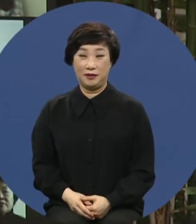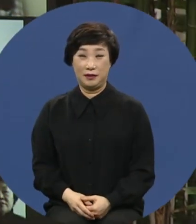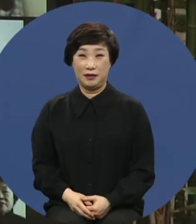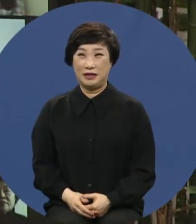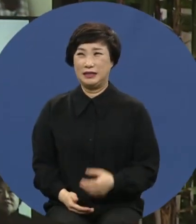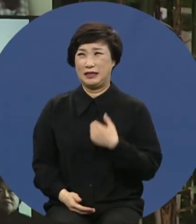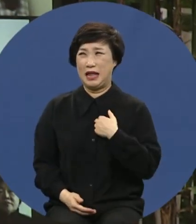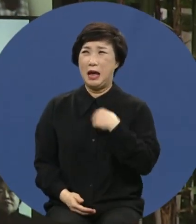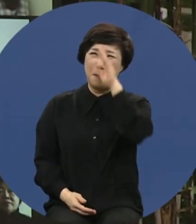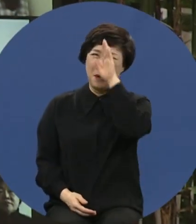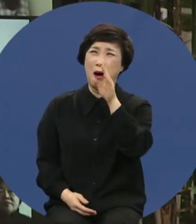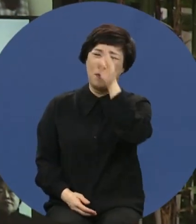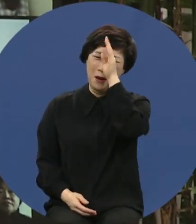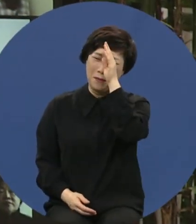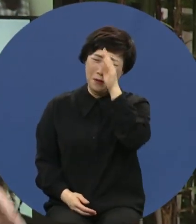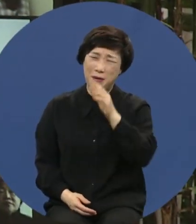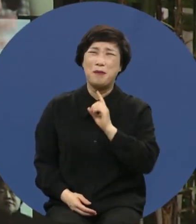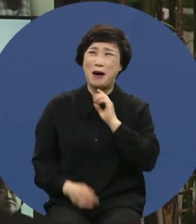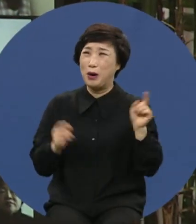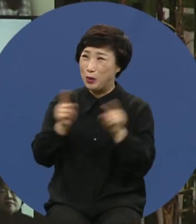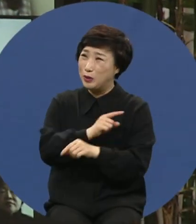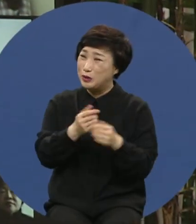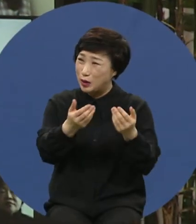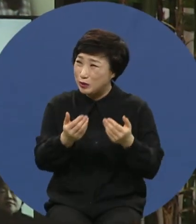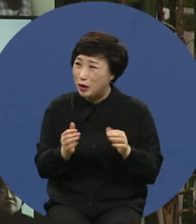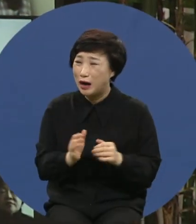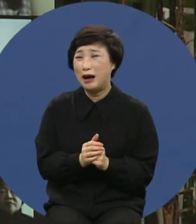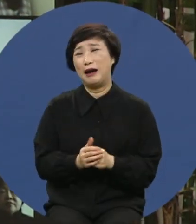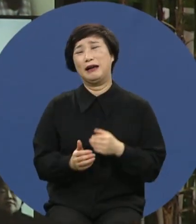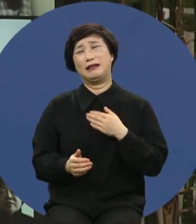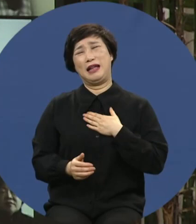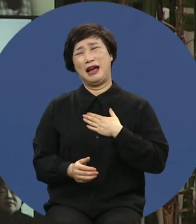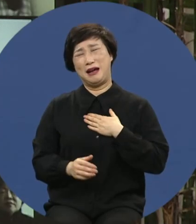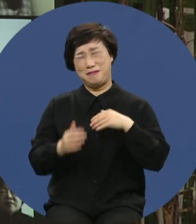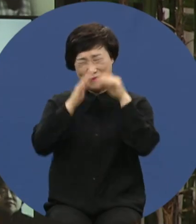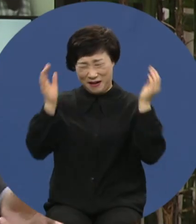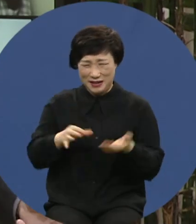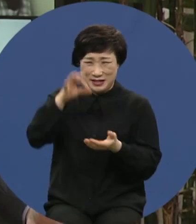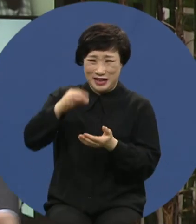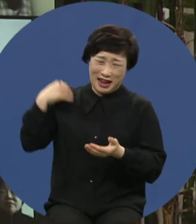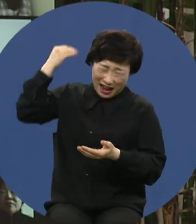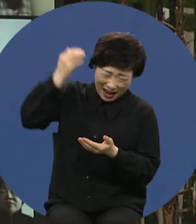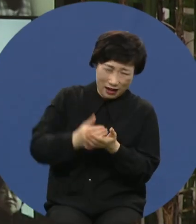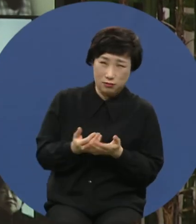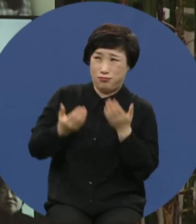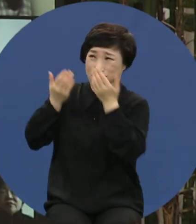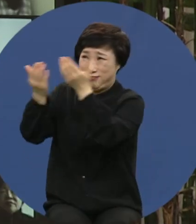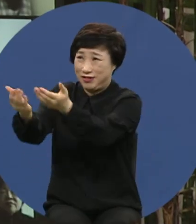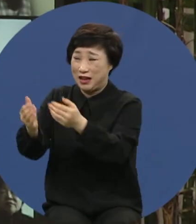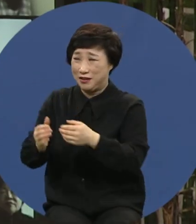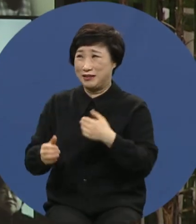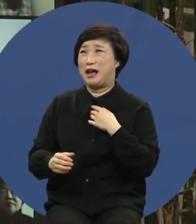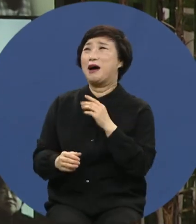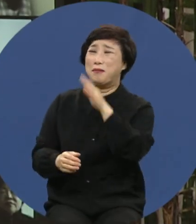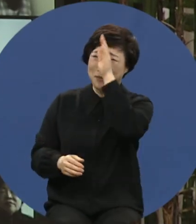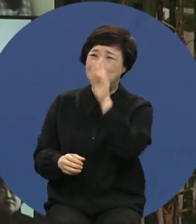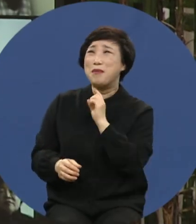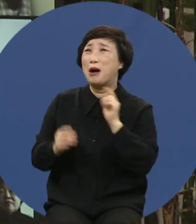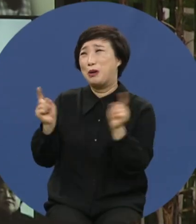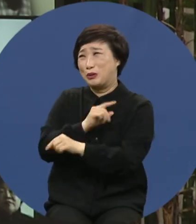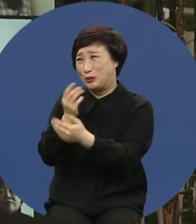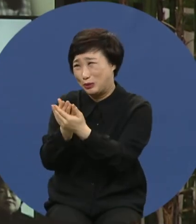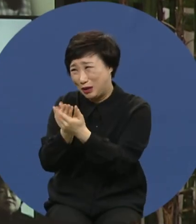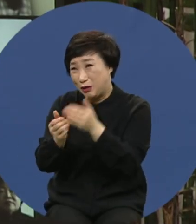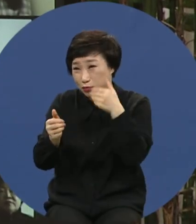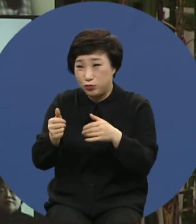저만 고쳐주시면요 제가 전 재산을 다 드리겠습니다. 저만